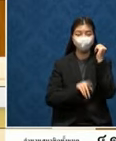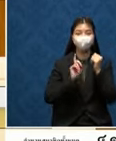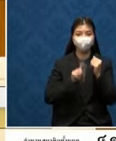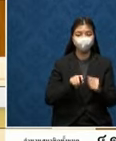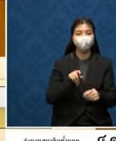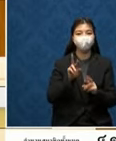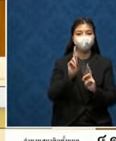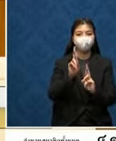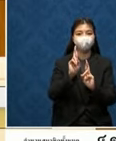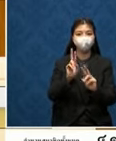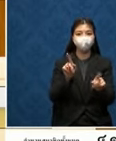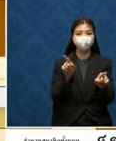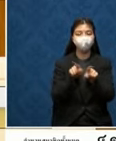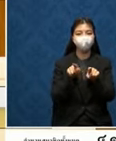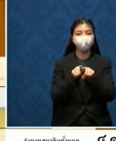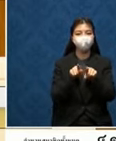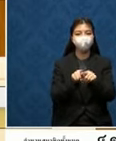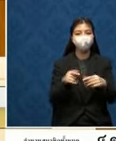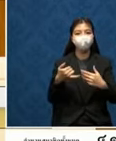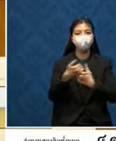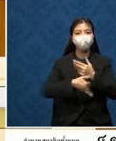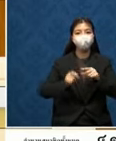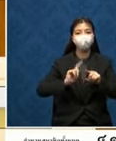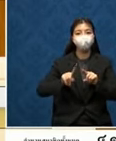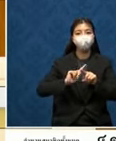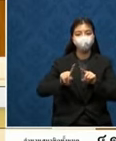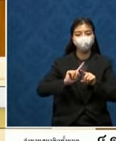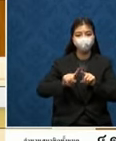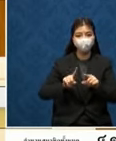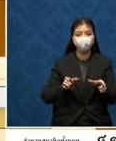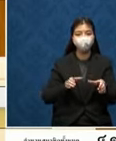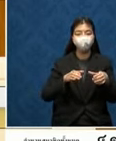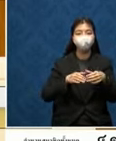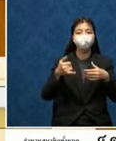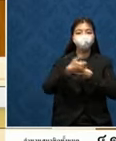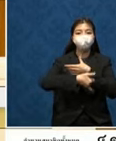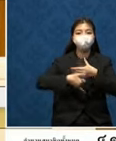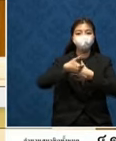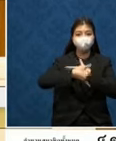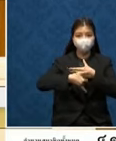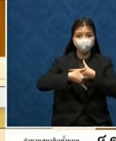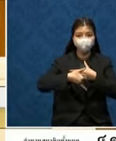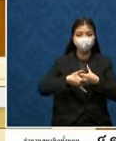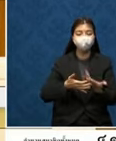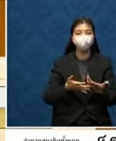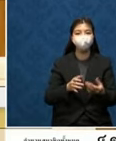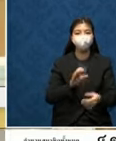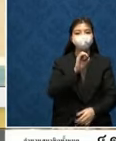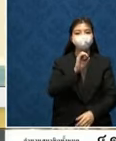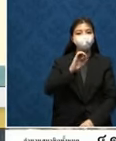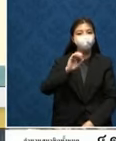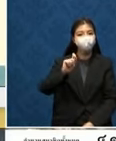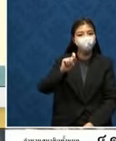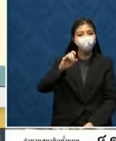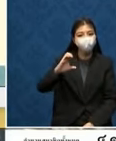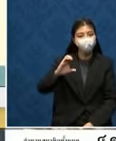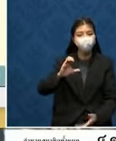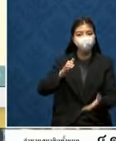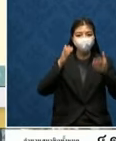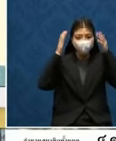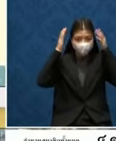อย่างระมัดระวังเพราะมันเกี่ยวพันกับหลายประเทศด้วยกันนะในกลุ่มประเทศ OICกลุ่มประเทศ